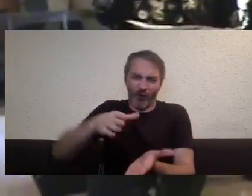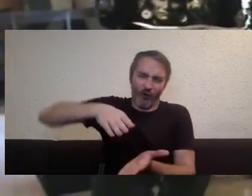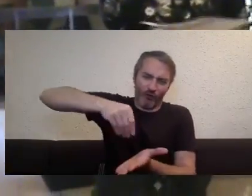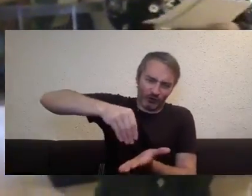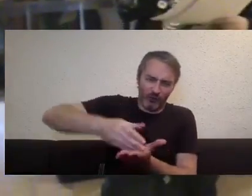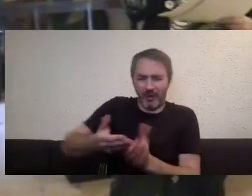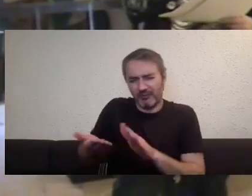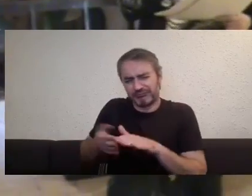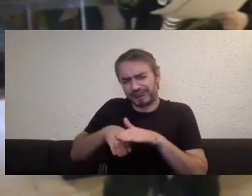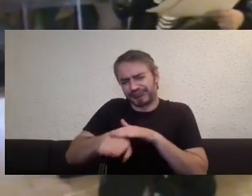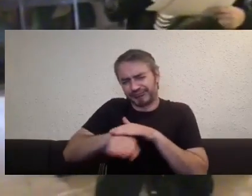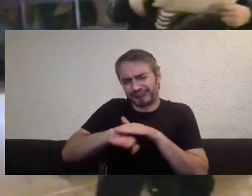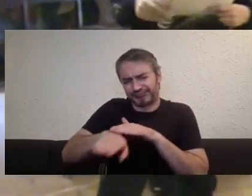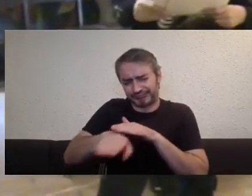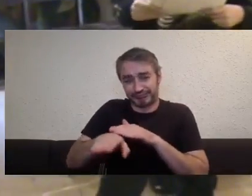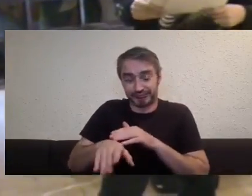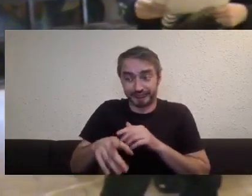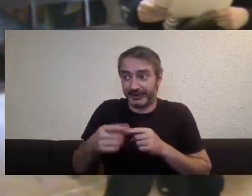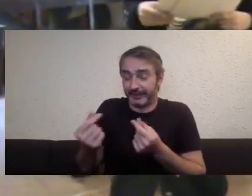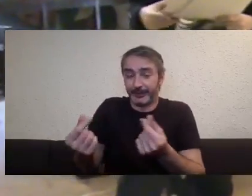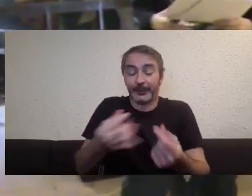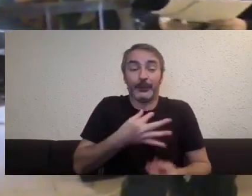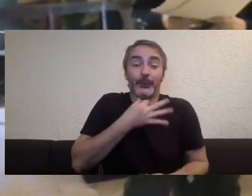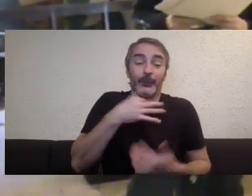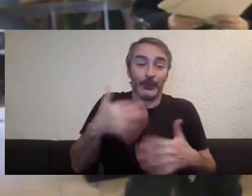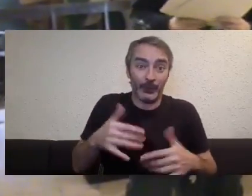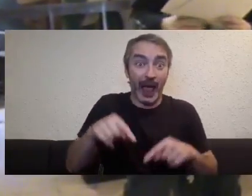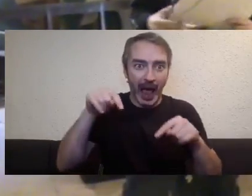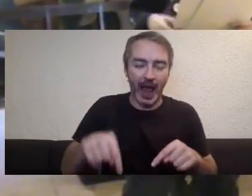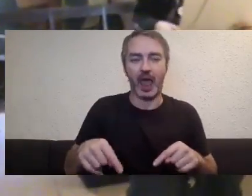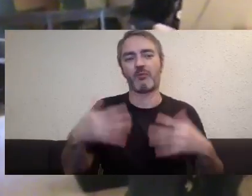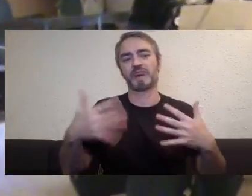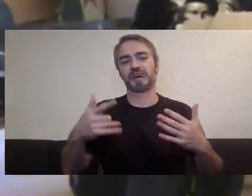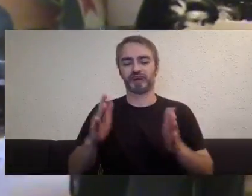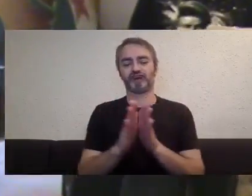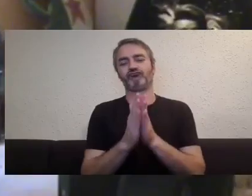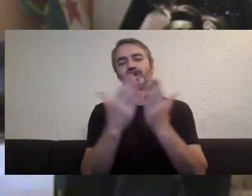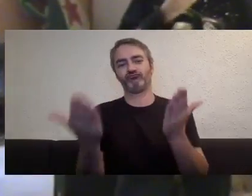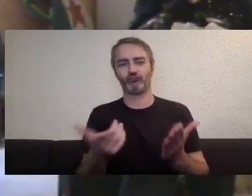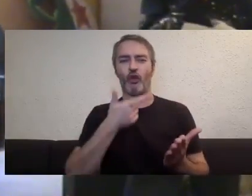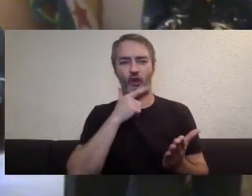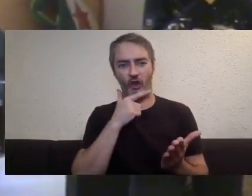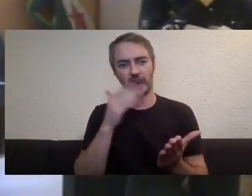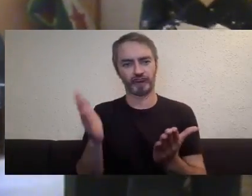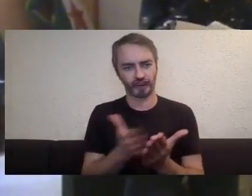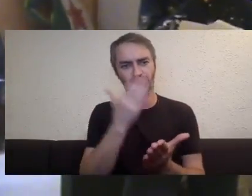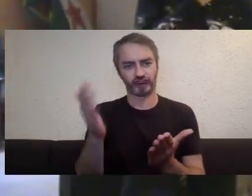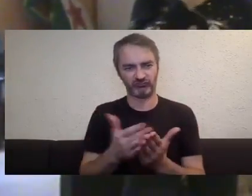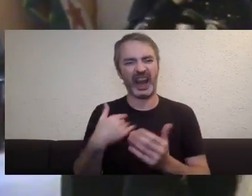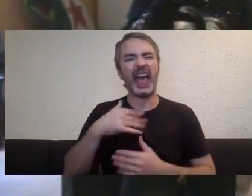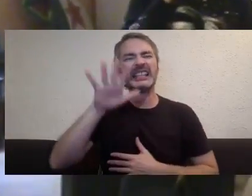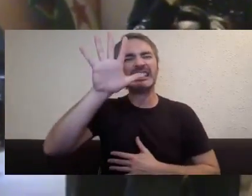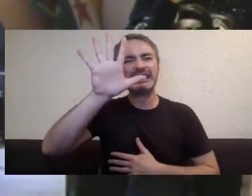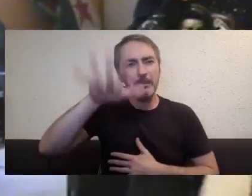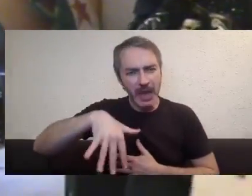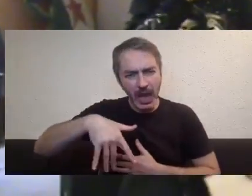meitat, fotocopiat, no? I que és amb una tirada allò de gairebé de les butxaques de cadascun, no? I ara mateix doncs, és una publicació, no?